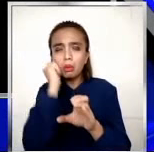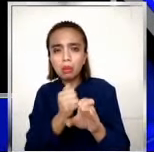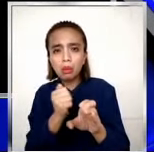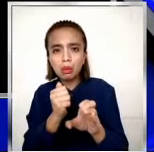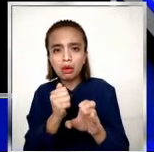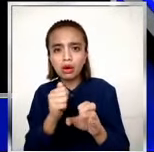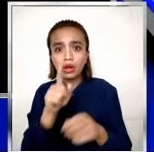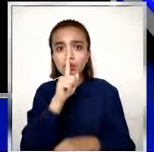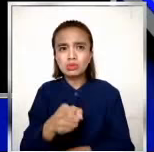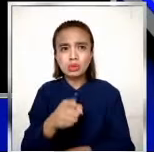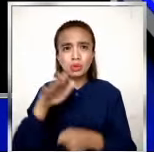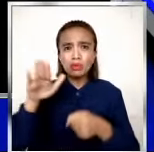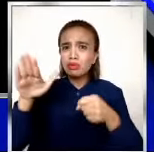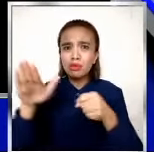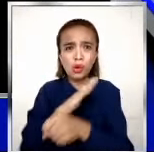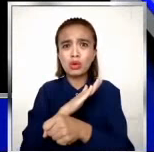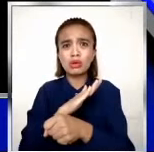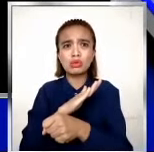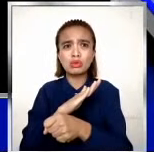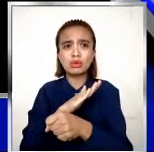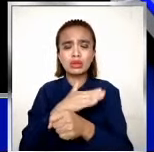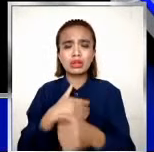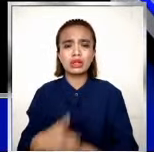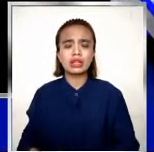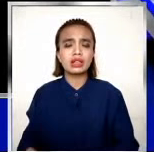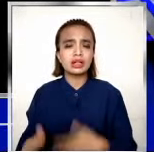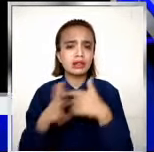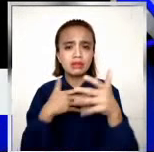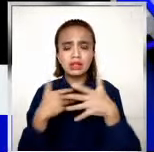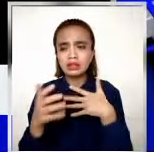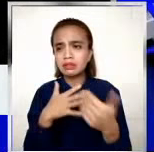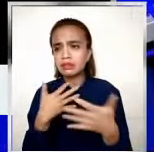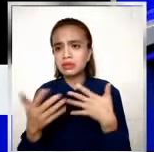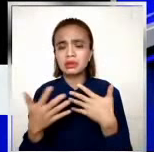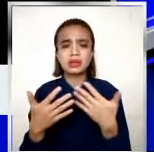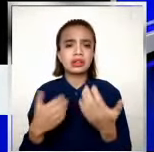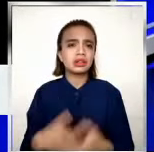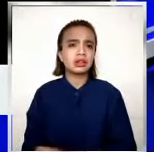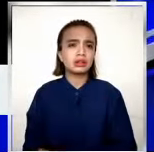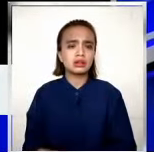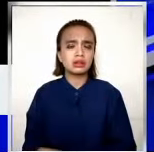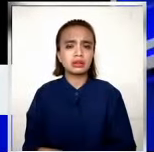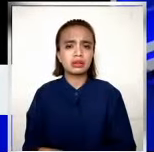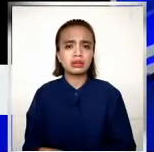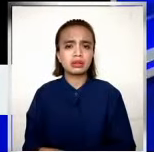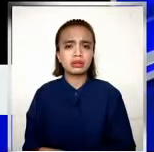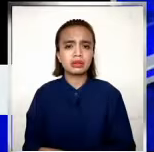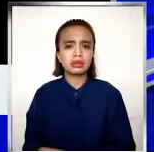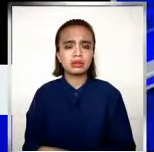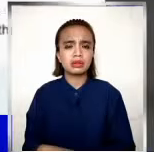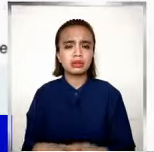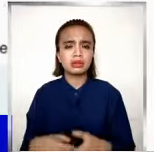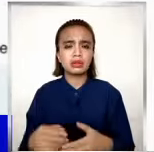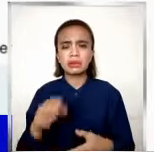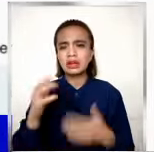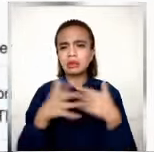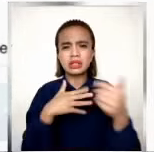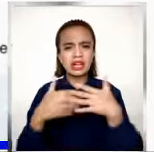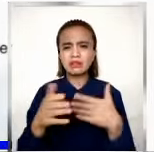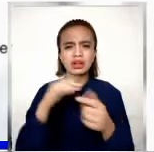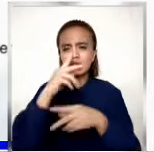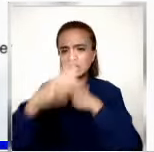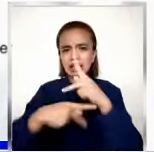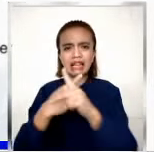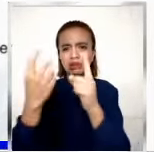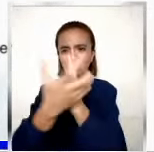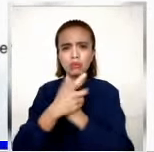nag-overloading talaga sila, although regardless po sa CPQ ba, ECQ, MECQ, talagang punong-puno. Malinaw na